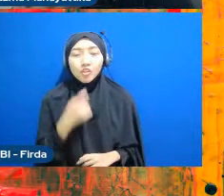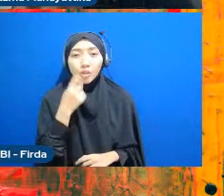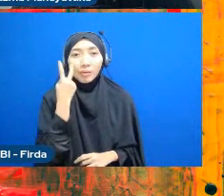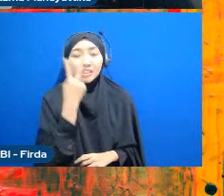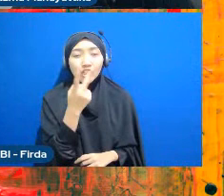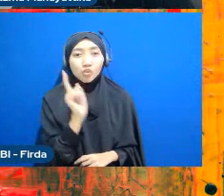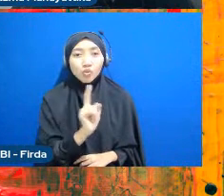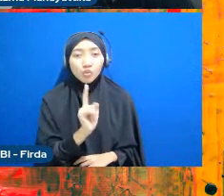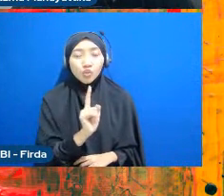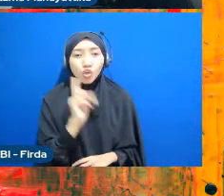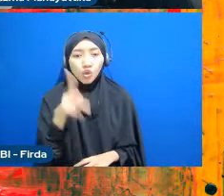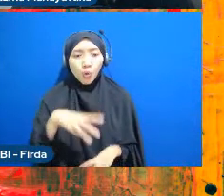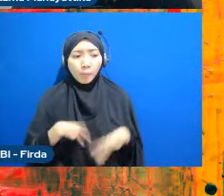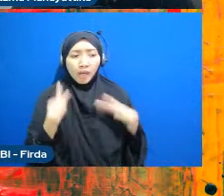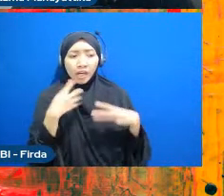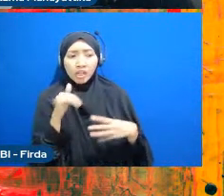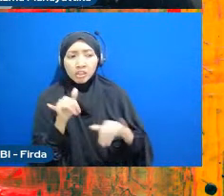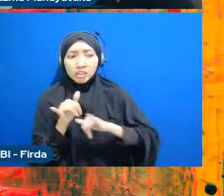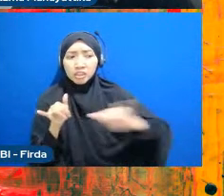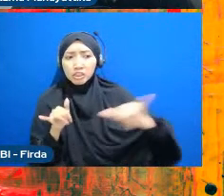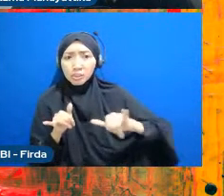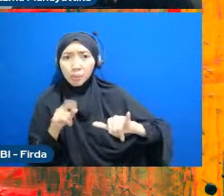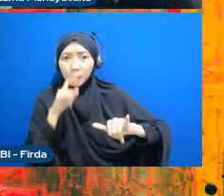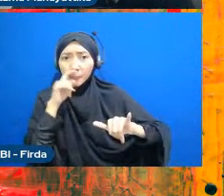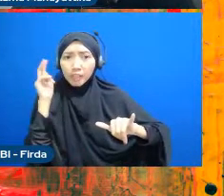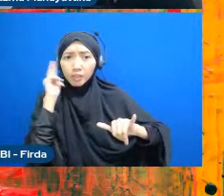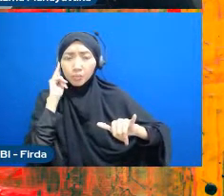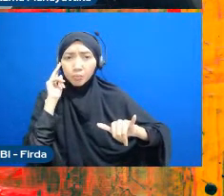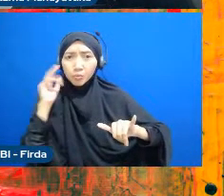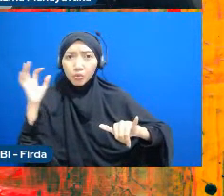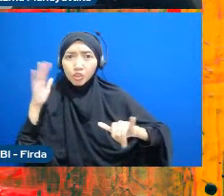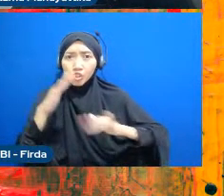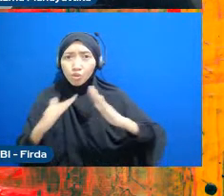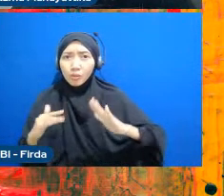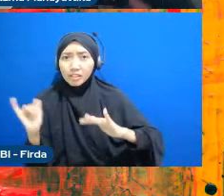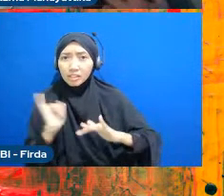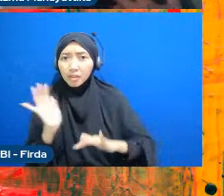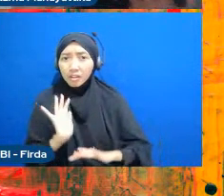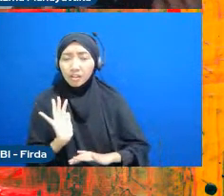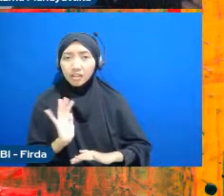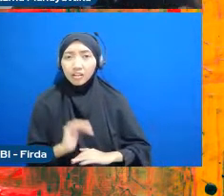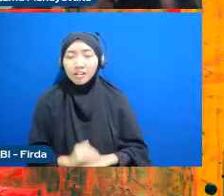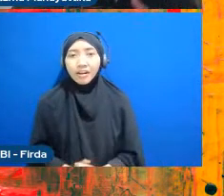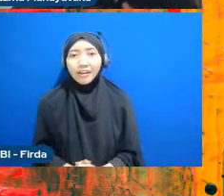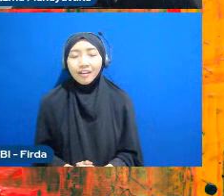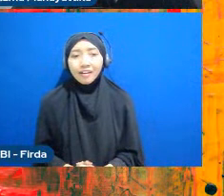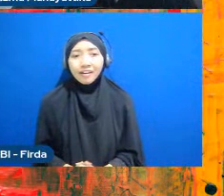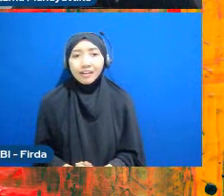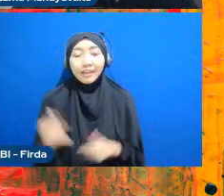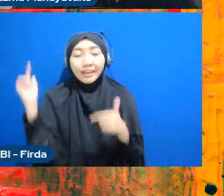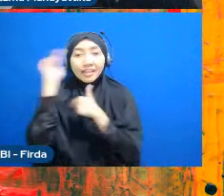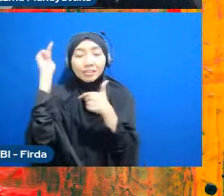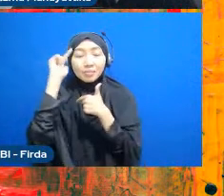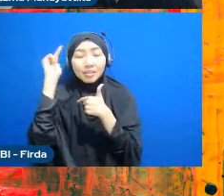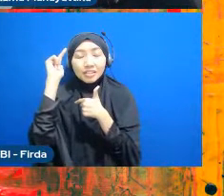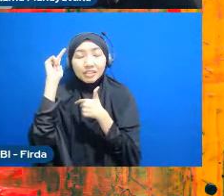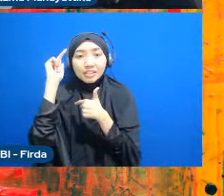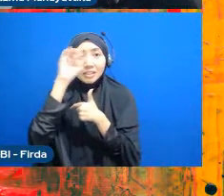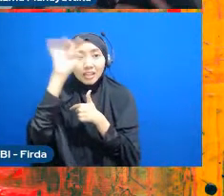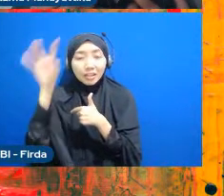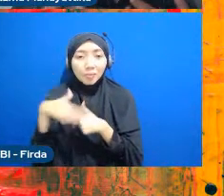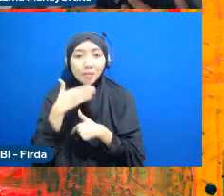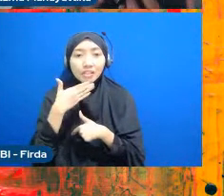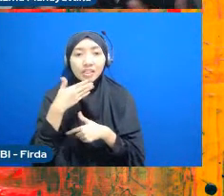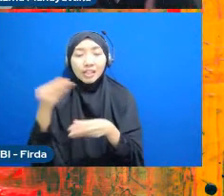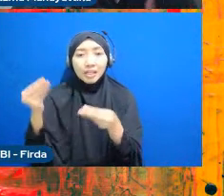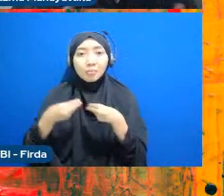ini kalau marah sama nggak sih kayak dulu bapak atau ibu kita marah gitu ya? Kayak gitu-gitu lah. Jadi ekspresi emosinya dan lain-lain itu biasanya